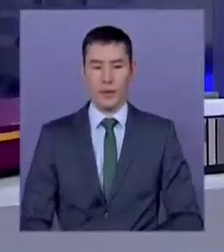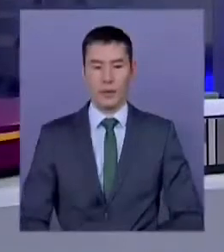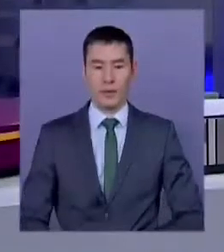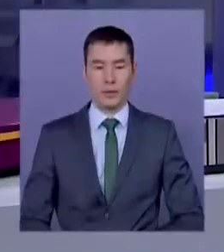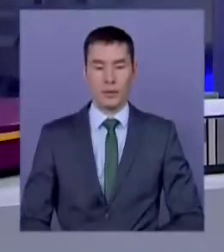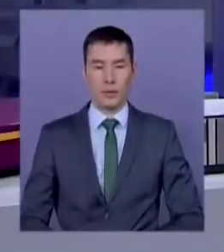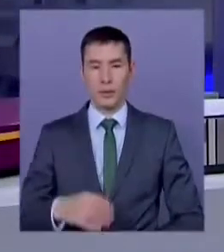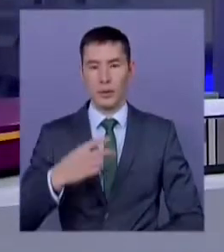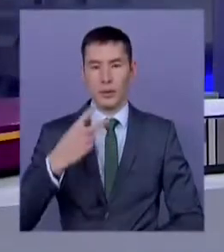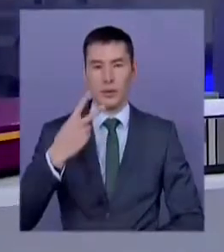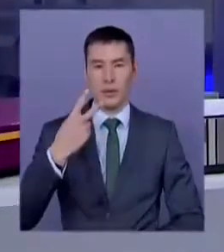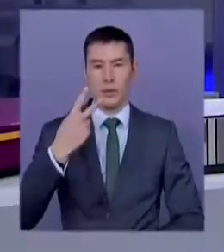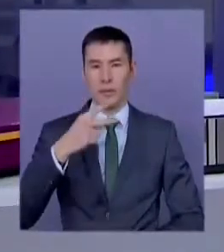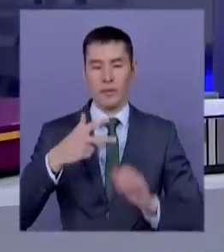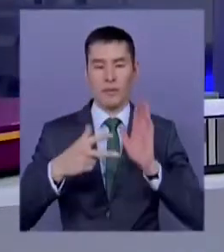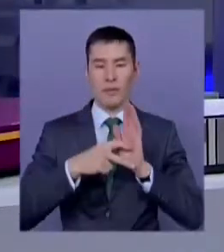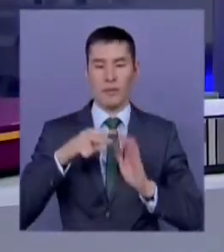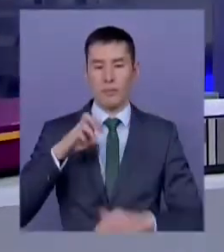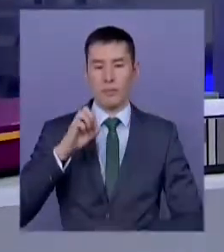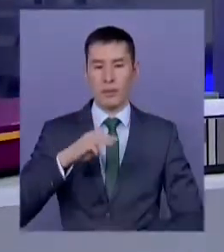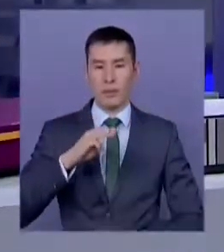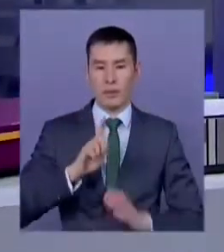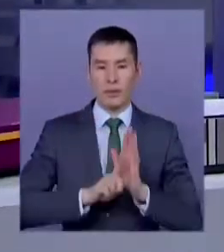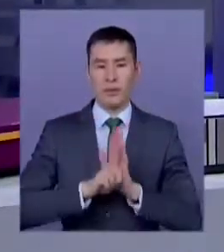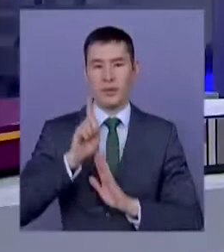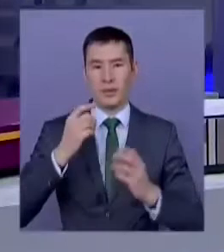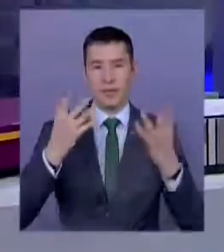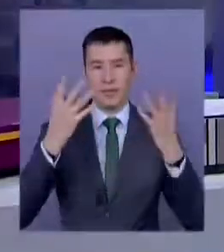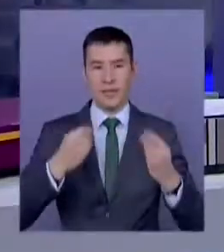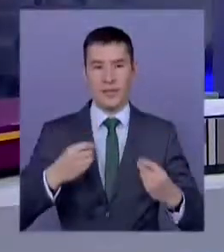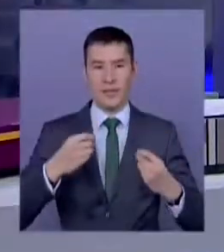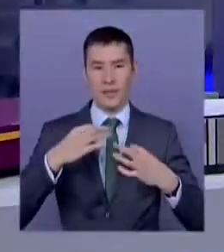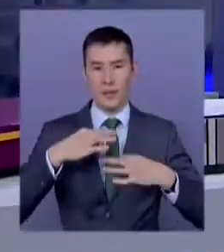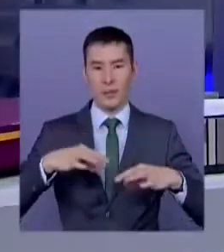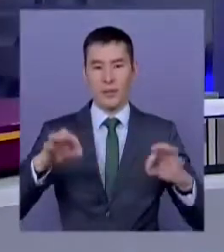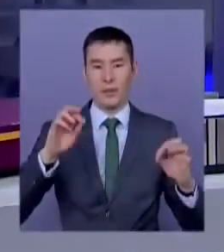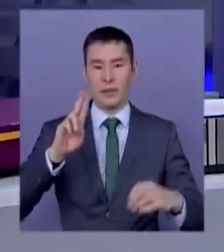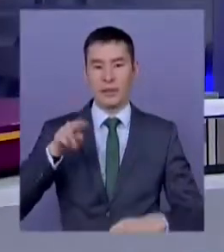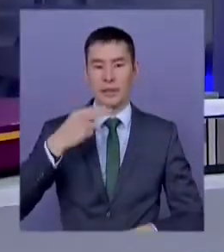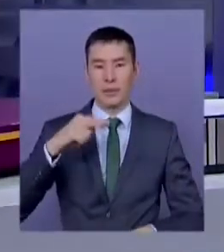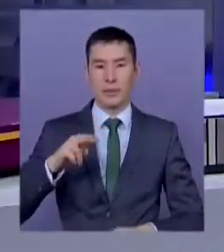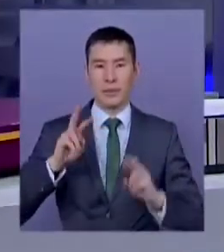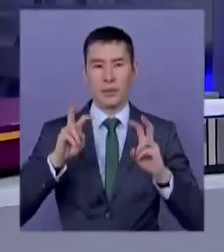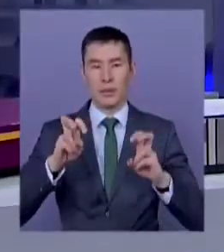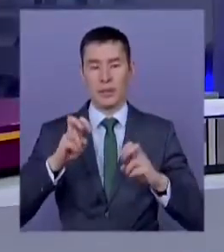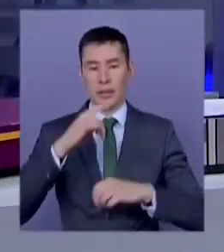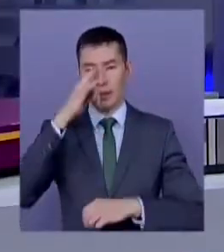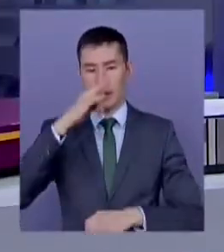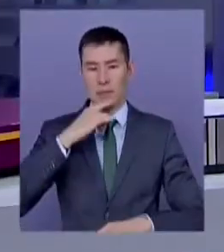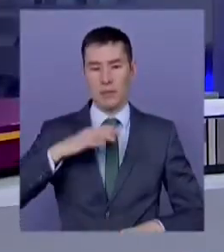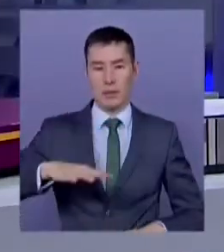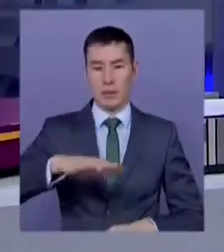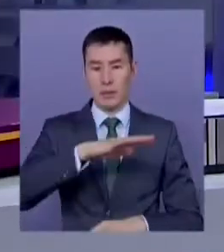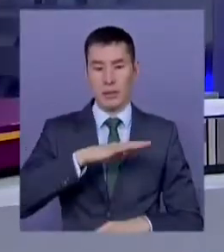Осыдан тура 28 жыл бұрын, тәуелсіздік таңы атқан 90 айында Қазақстанның денсаулық сақтау саласы қандай күйде